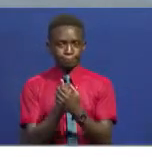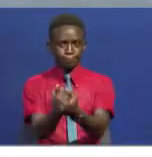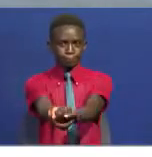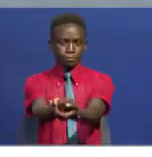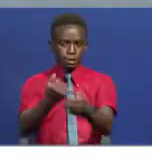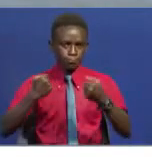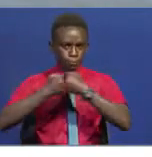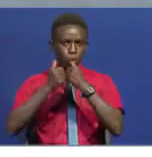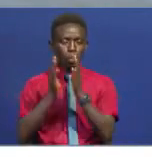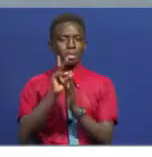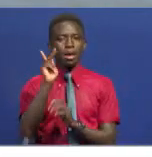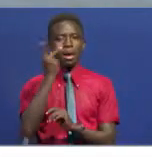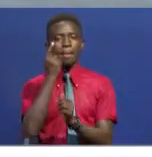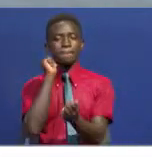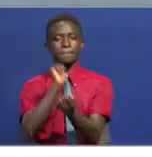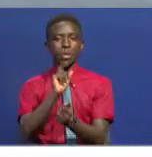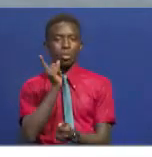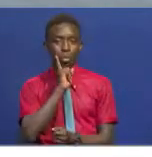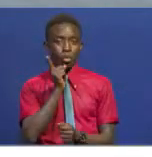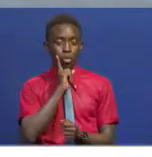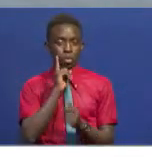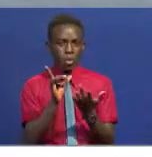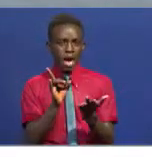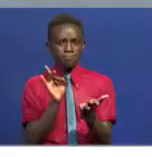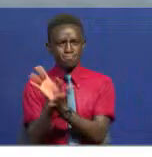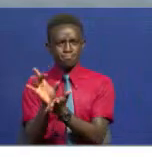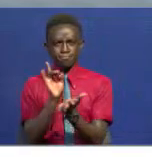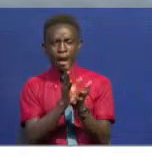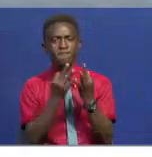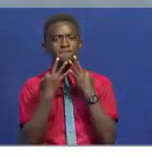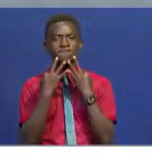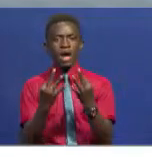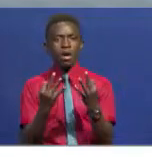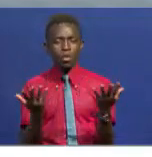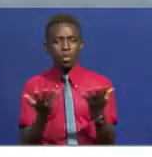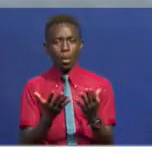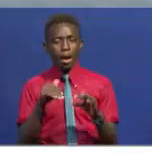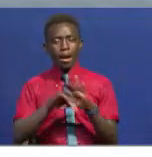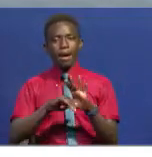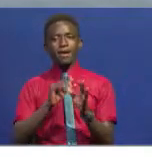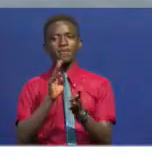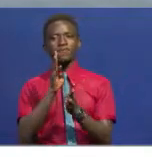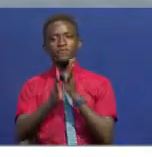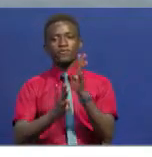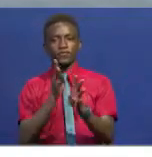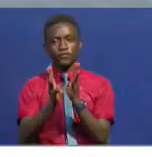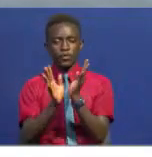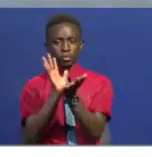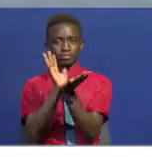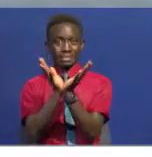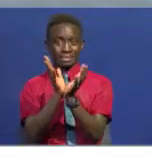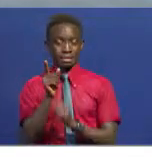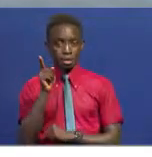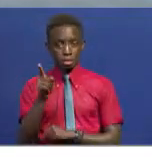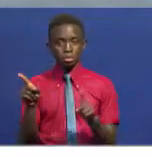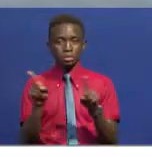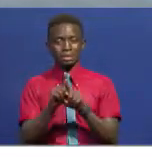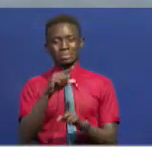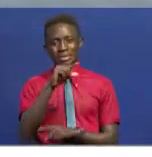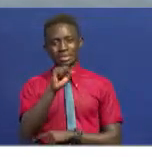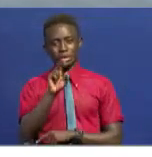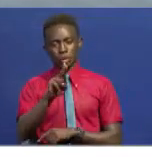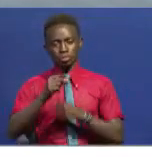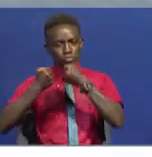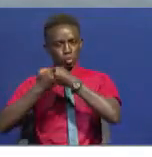Prisons hiyo kesho kwenye fainali ya michuano ya muondoano katika ukumbi wa uwanja wa Kasarani. Vigogo GSU watamenyana na mabingwa watetezi